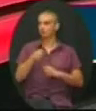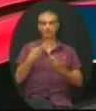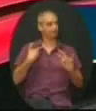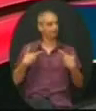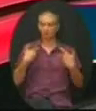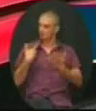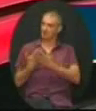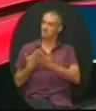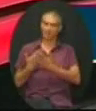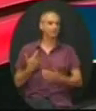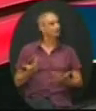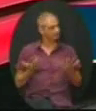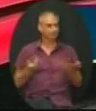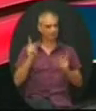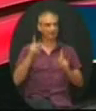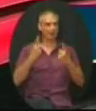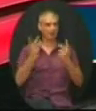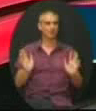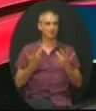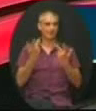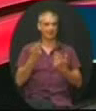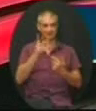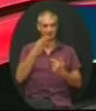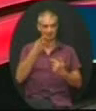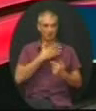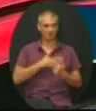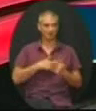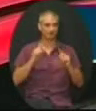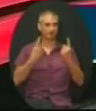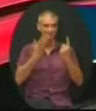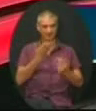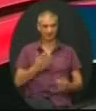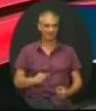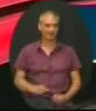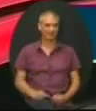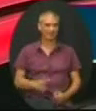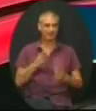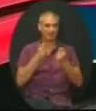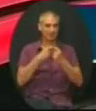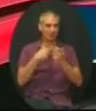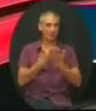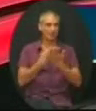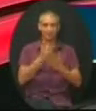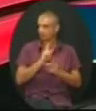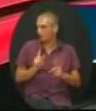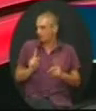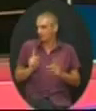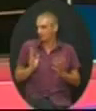אני אמליץ. אוקיי, זה צריך לקרות די מהר אם אתה רוצה שזה יקרה. כן, זה תלוי בהמלצה שלך? לא.